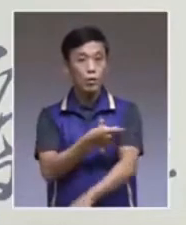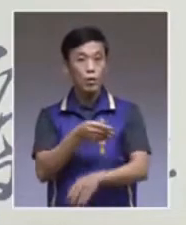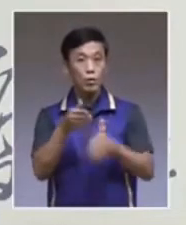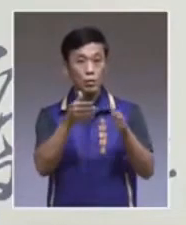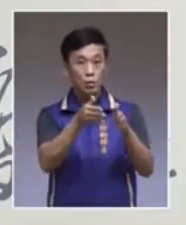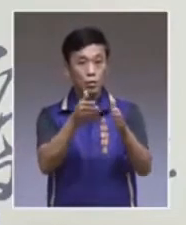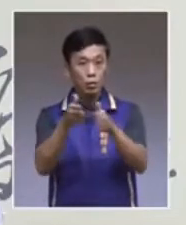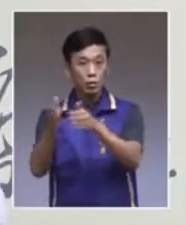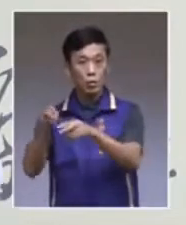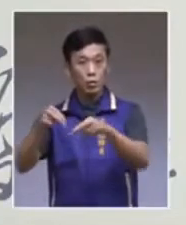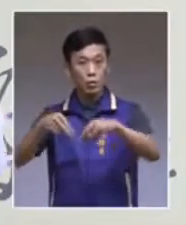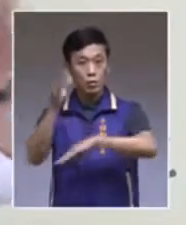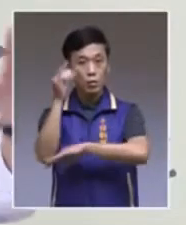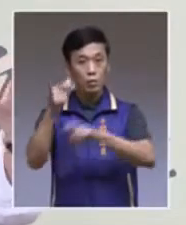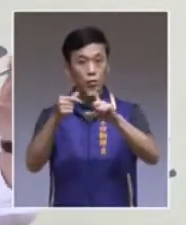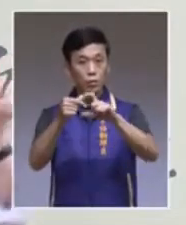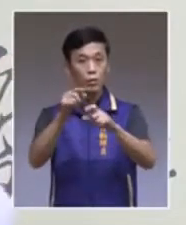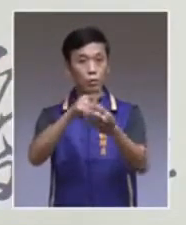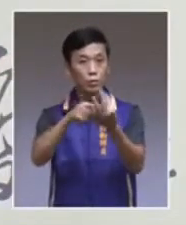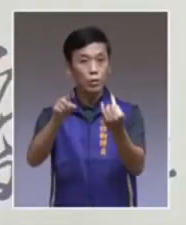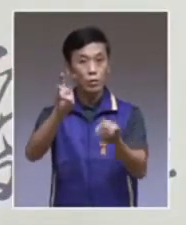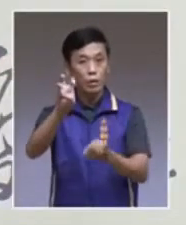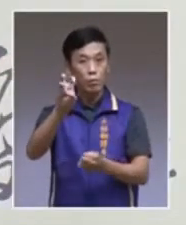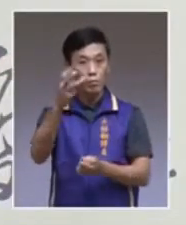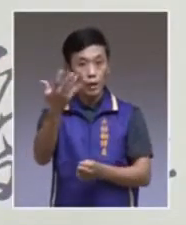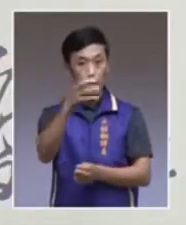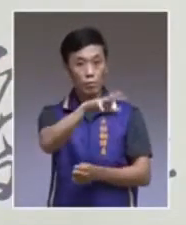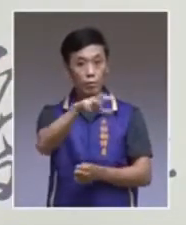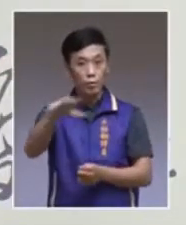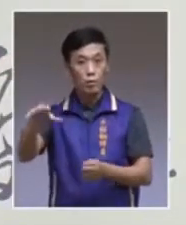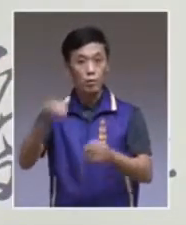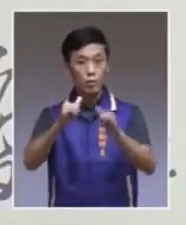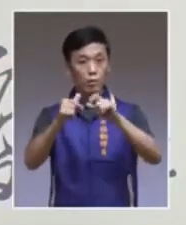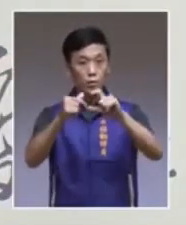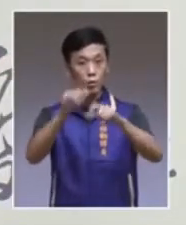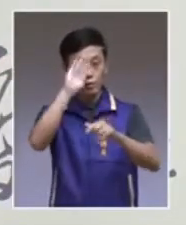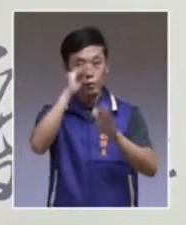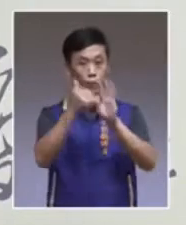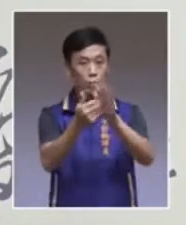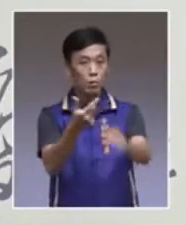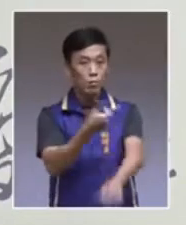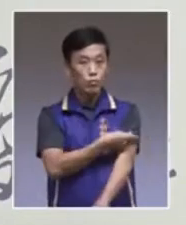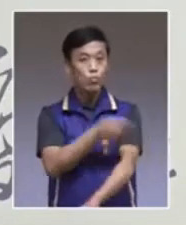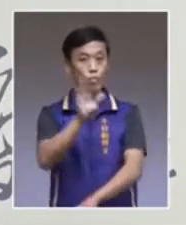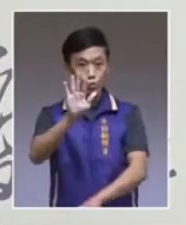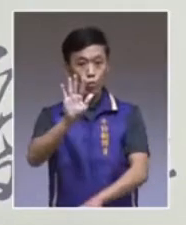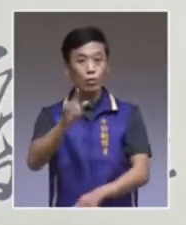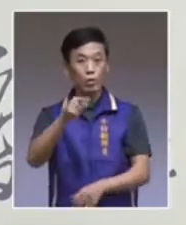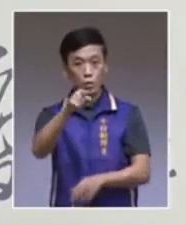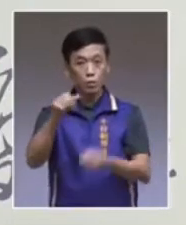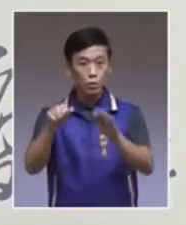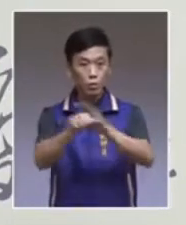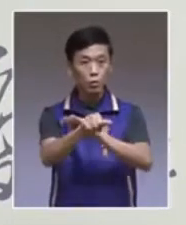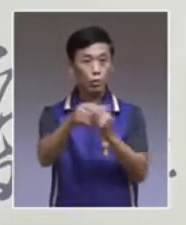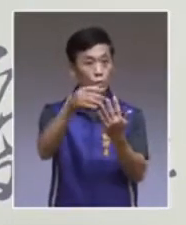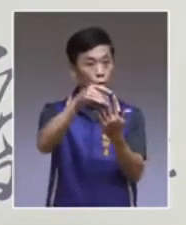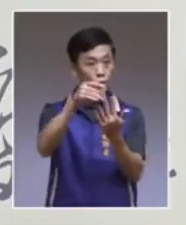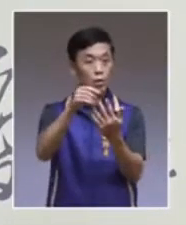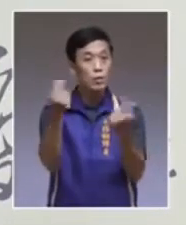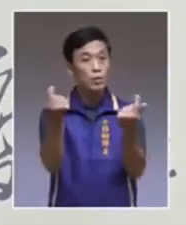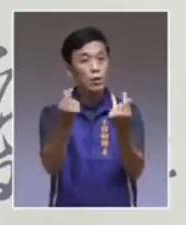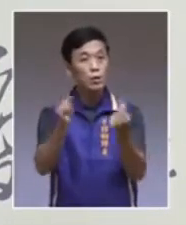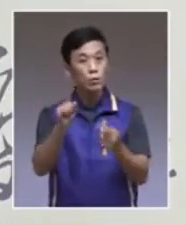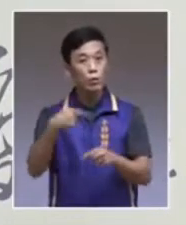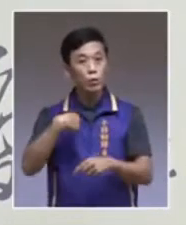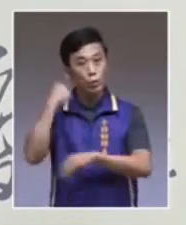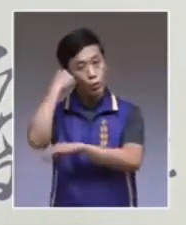38个行政区每一区我们都会有一些社区的接种站，所以当你进去选择的时候，你选择譬如说我